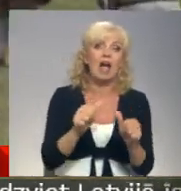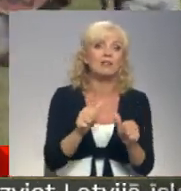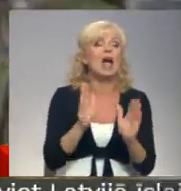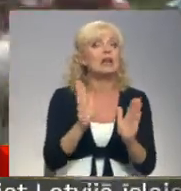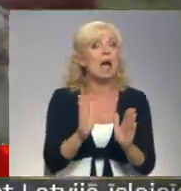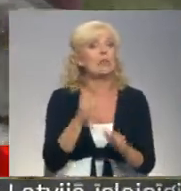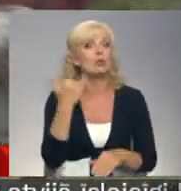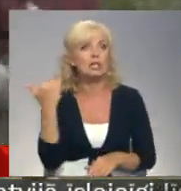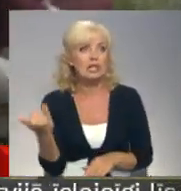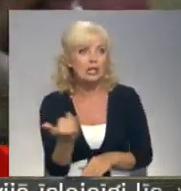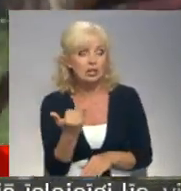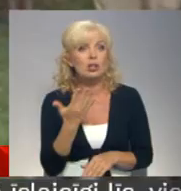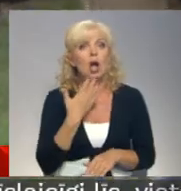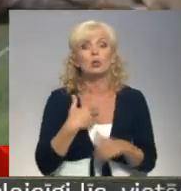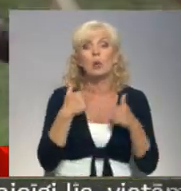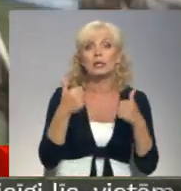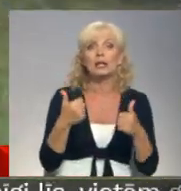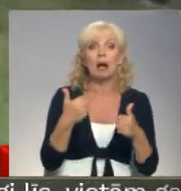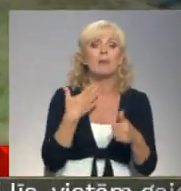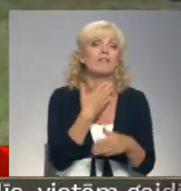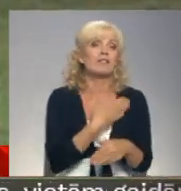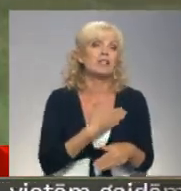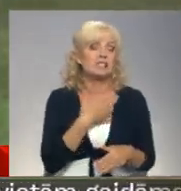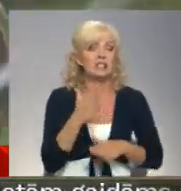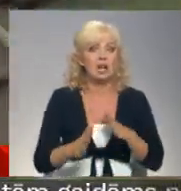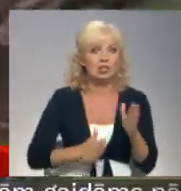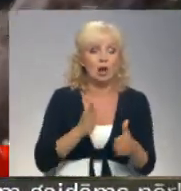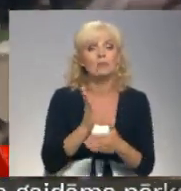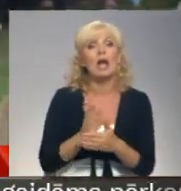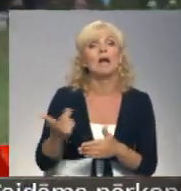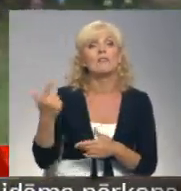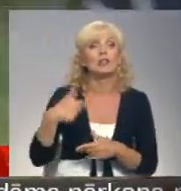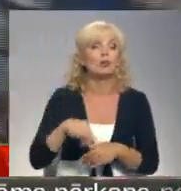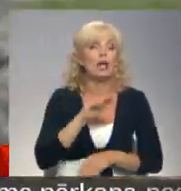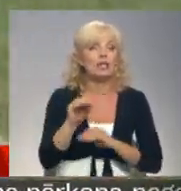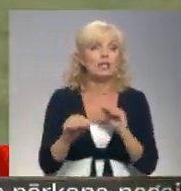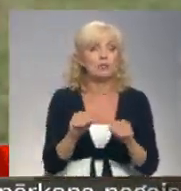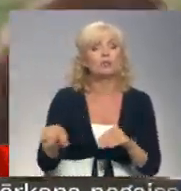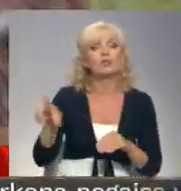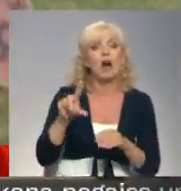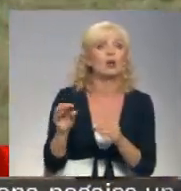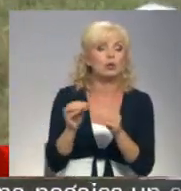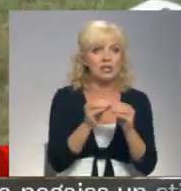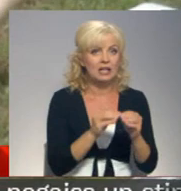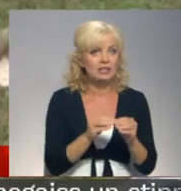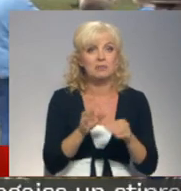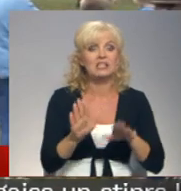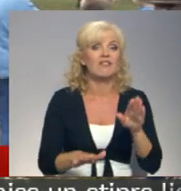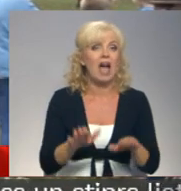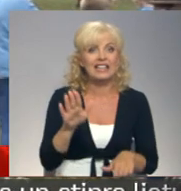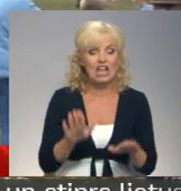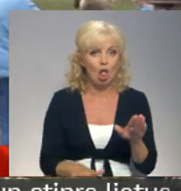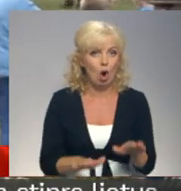par vēsturi, bet arī ļoti labai fiziskajai sagatavotībai, jo viduslaiku ekipējums var pat vairāk uz 10 kilogramu.